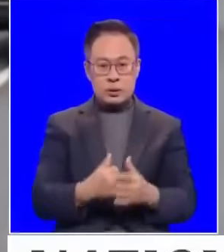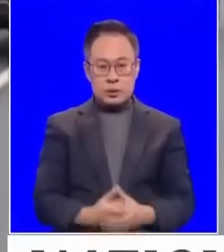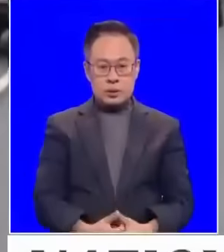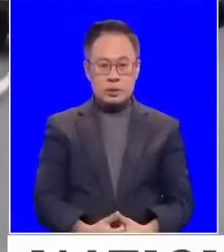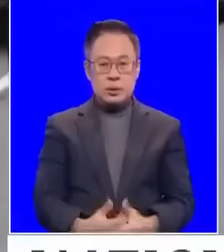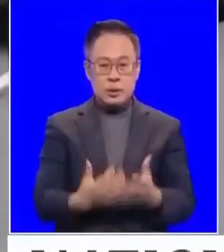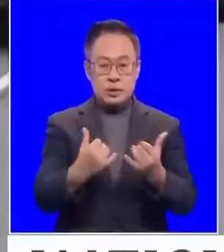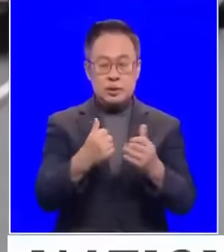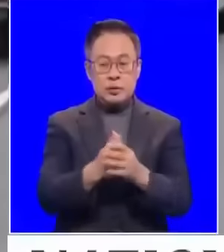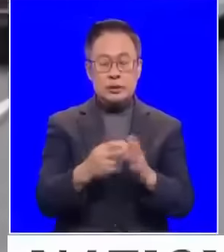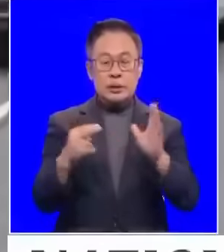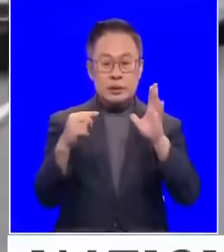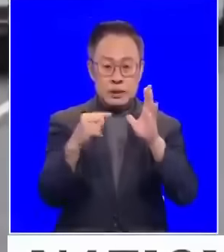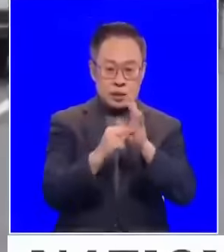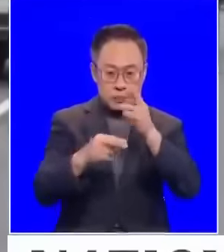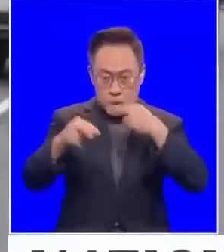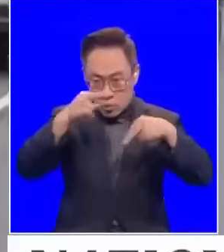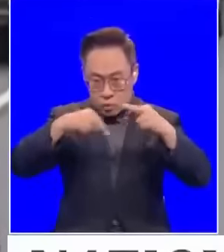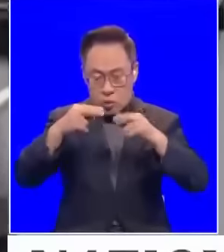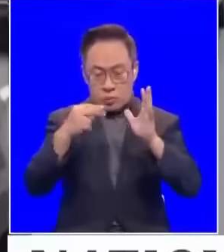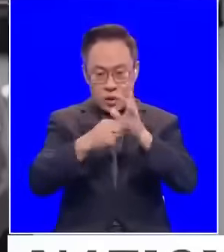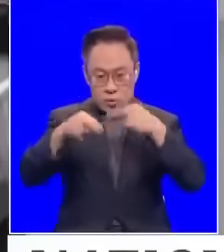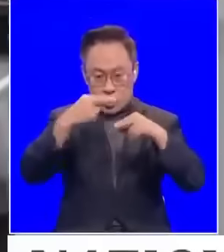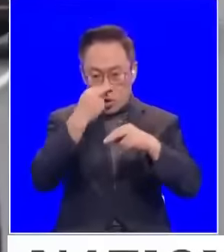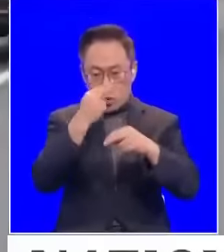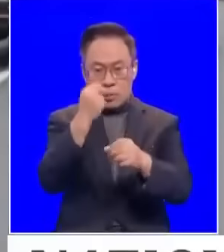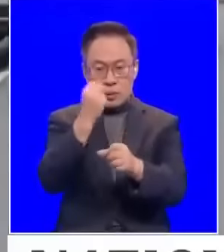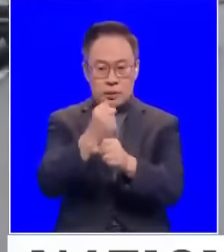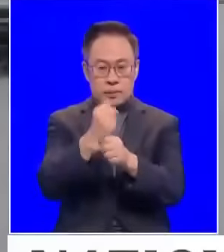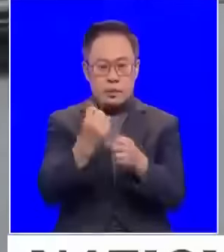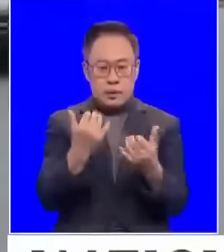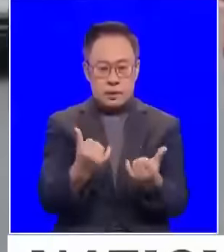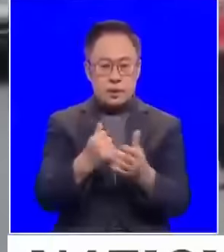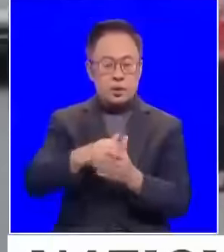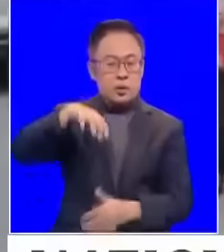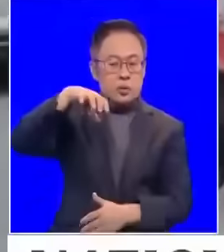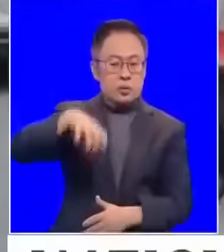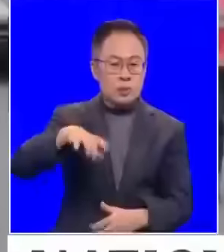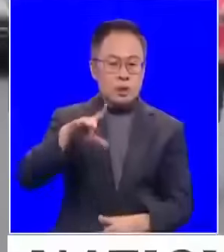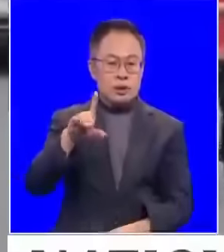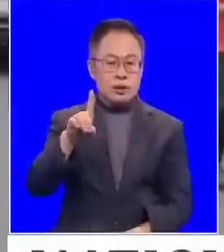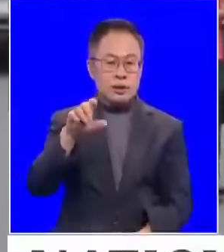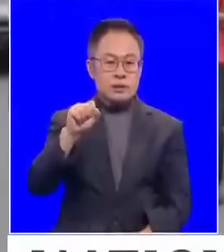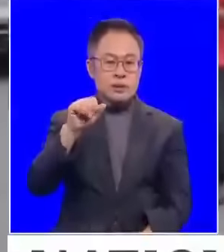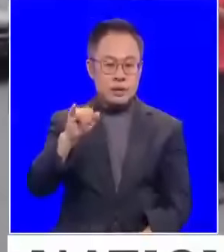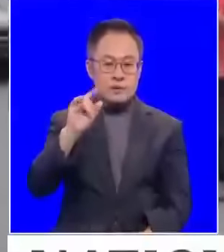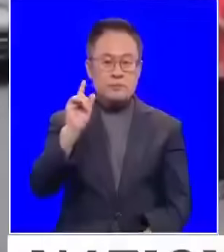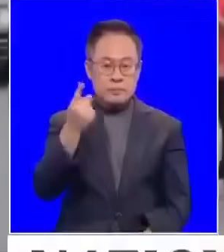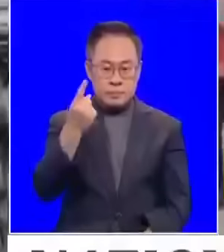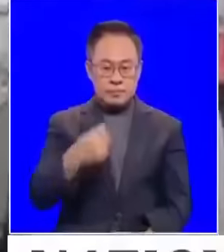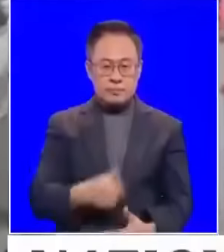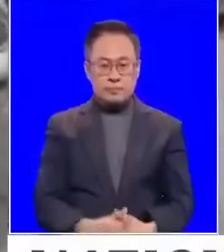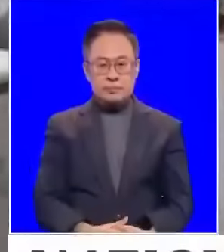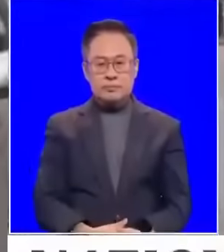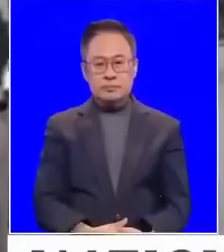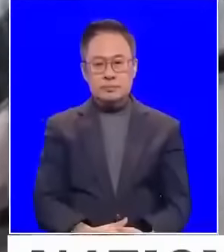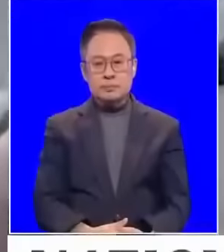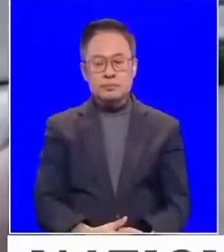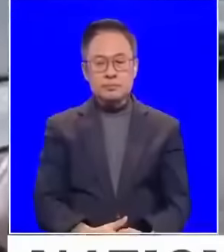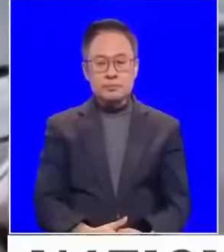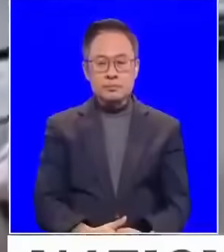าผู้เสียหายทั้งหมดไปสอบถามความคืบหน้าคดีที่กรมสอบสวนคดีพิเศษหรือ DSI ต่อไปด้วย น